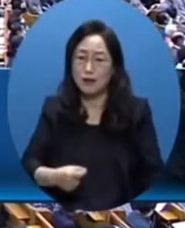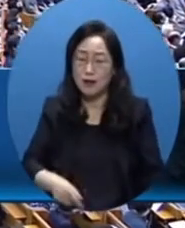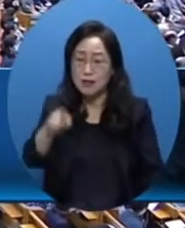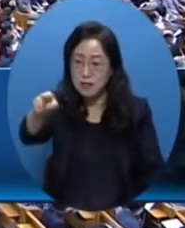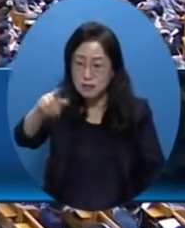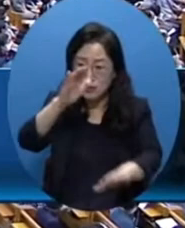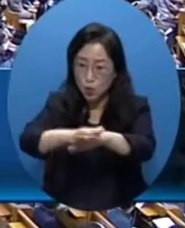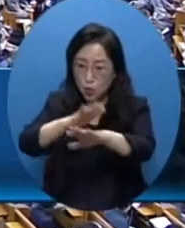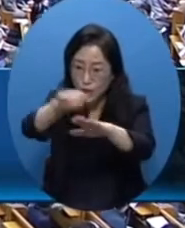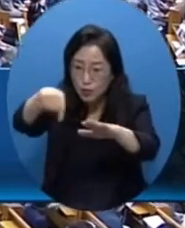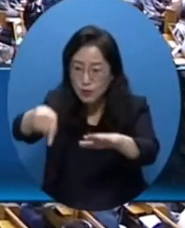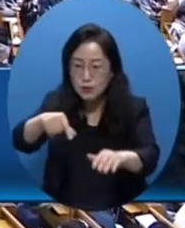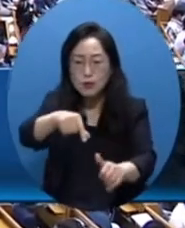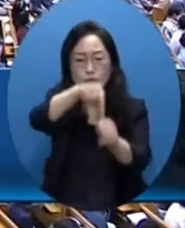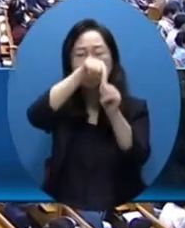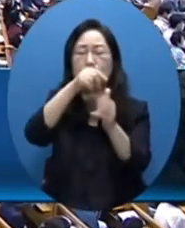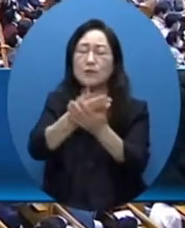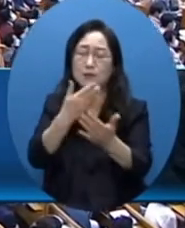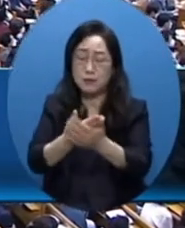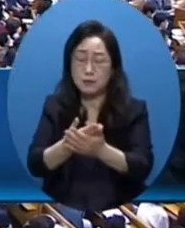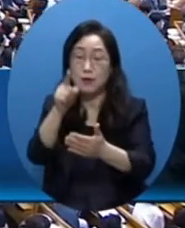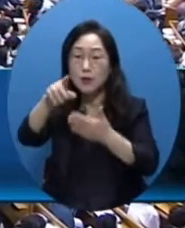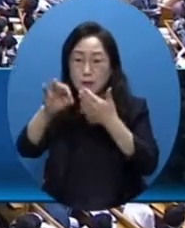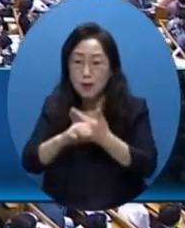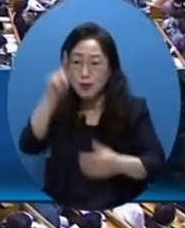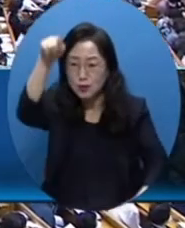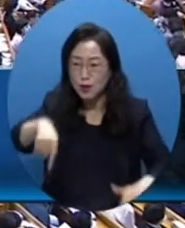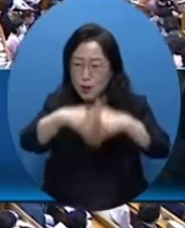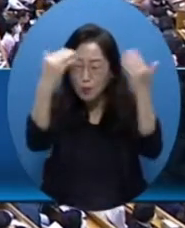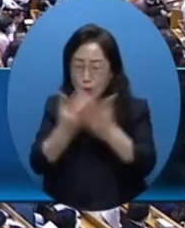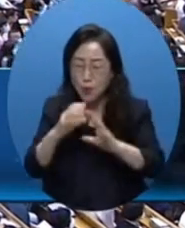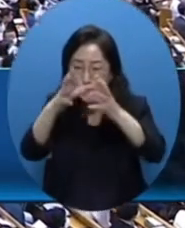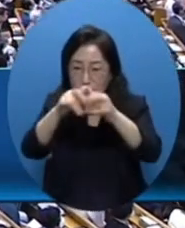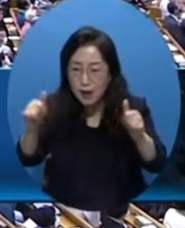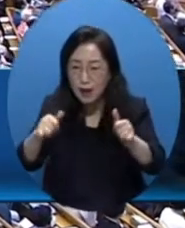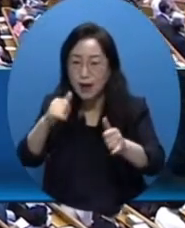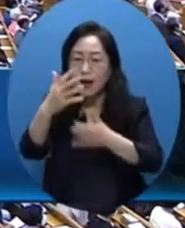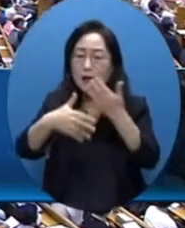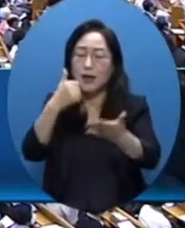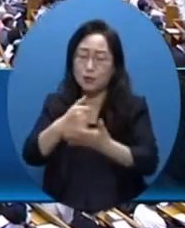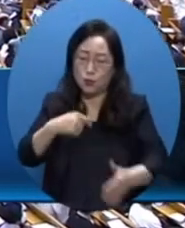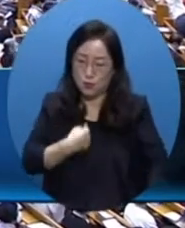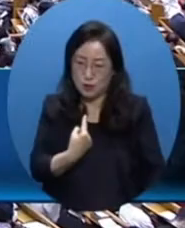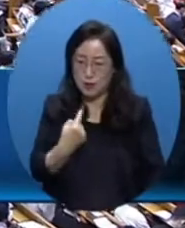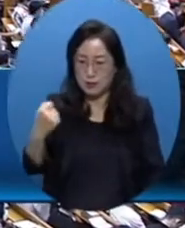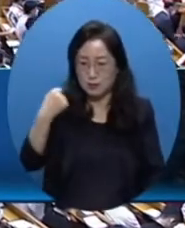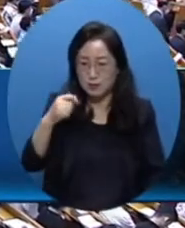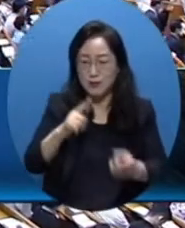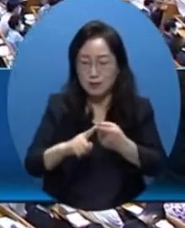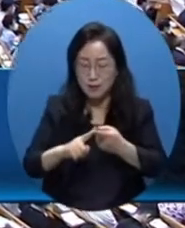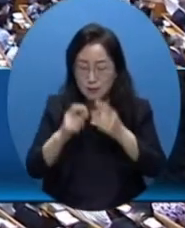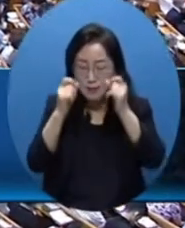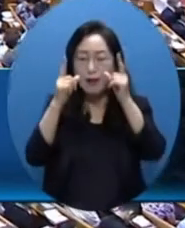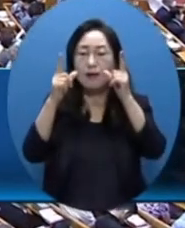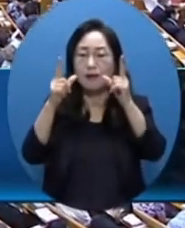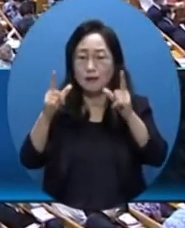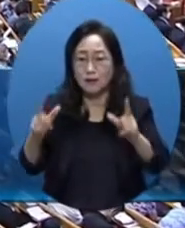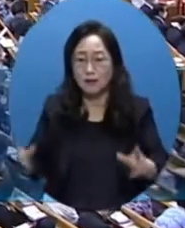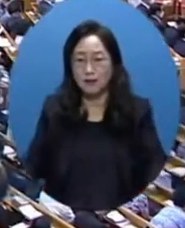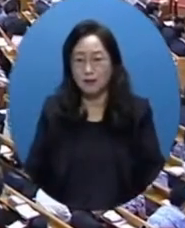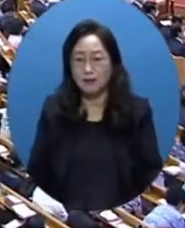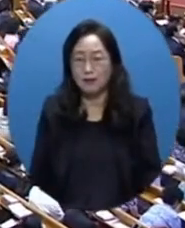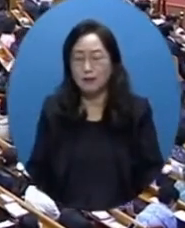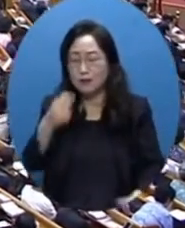손에서 구원하옵소서. 그리하시면 천하 만국의 주 야훼가 홀로 하나님이신 줄 알리이다 하니라.